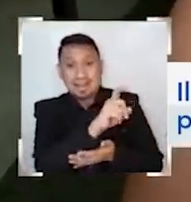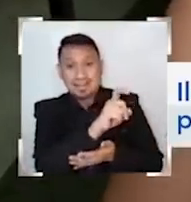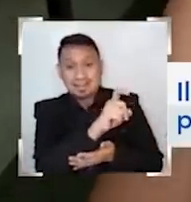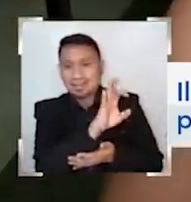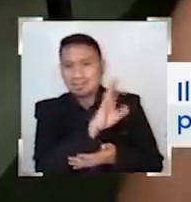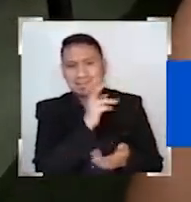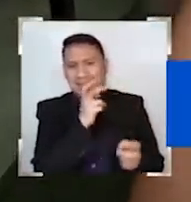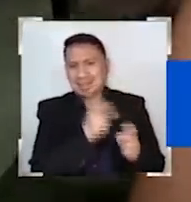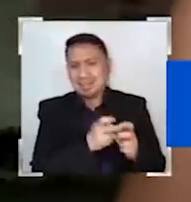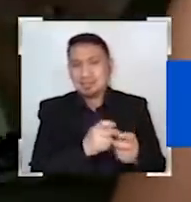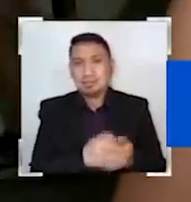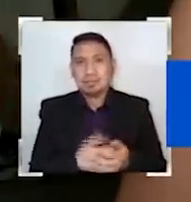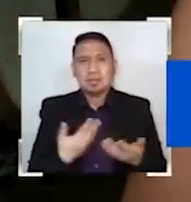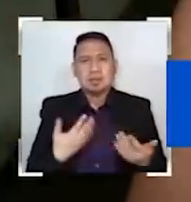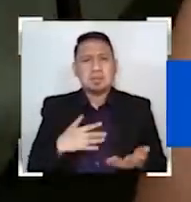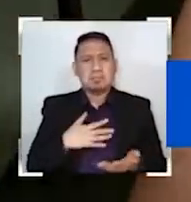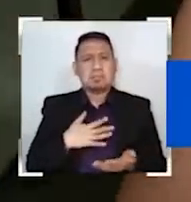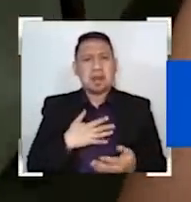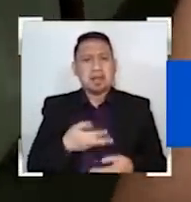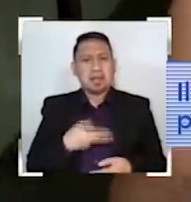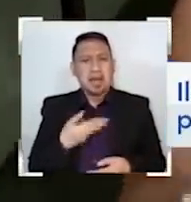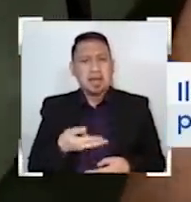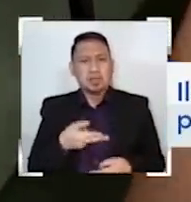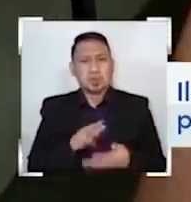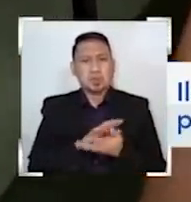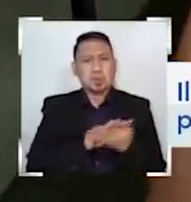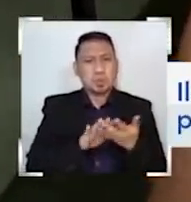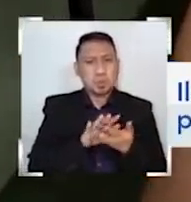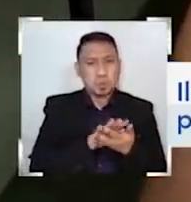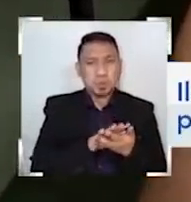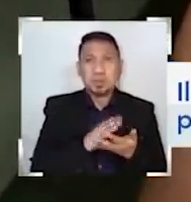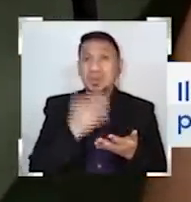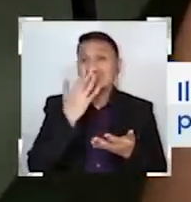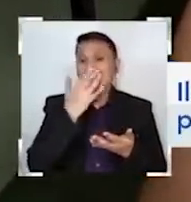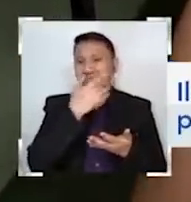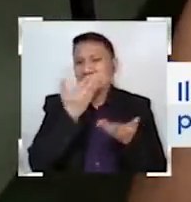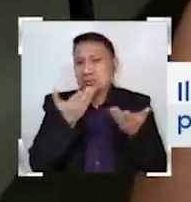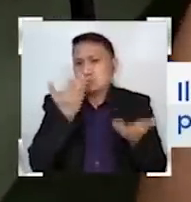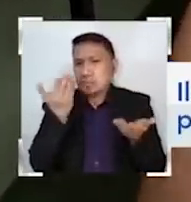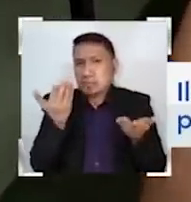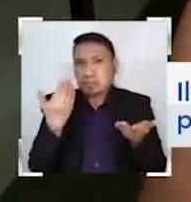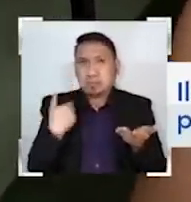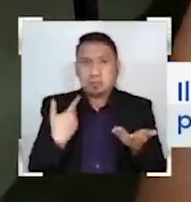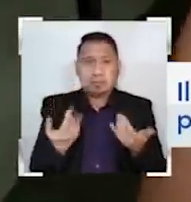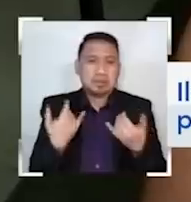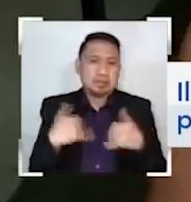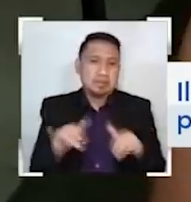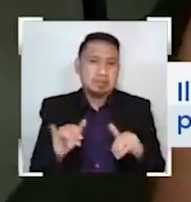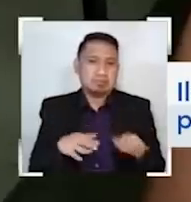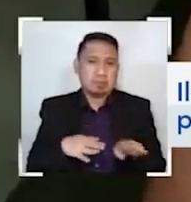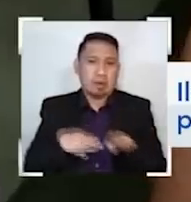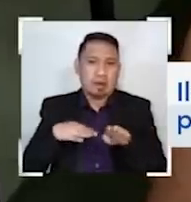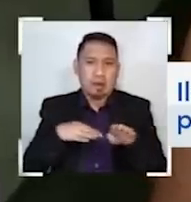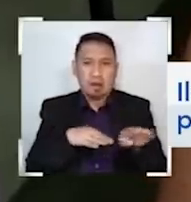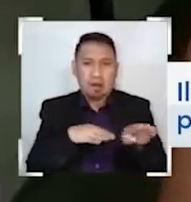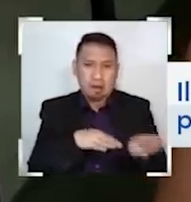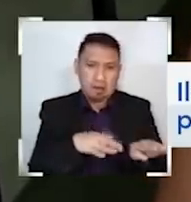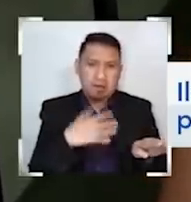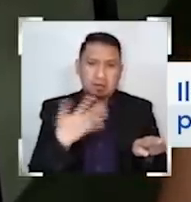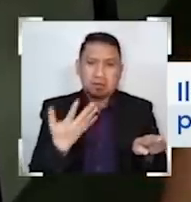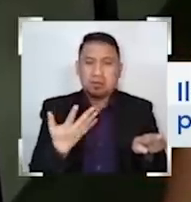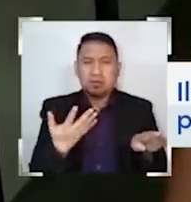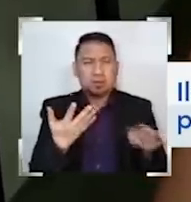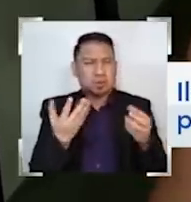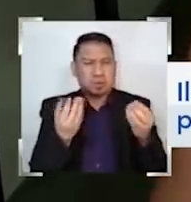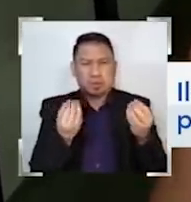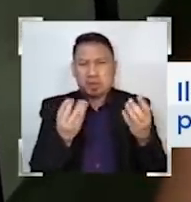yung reaction ko kasi there's a big possibility na traffic na naman, 'di ba? So madami na naman dadagdag na